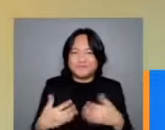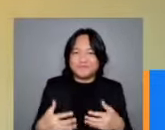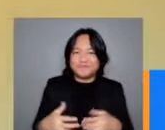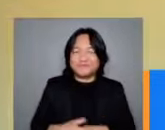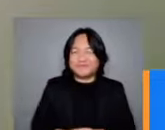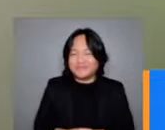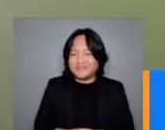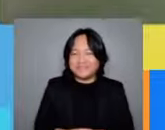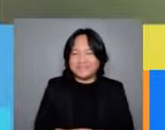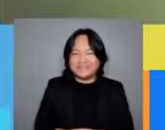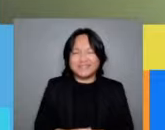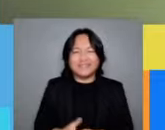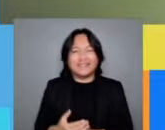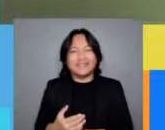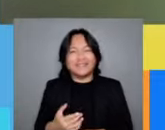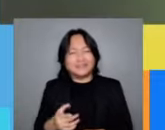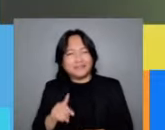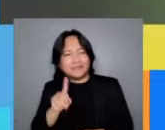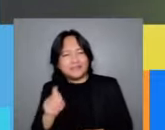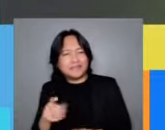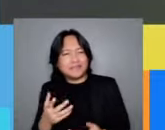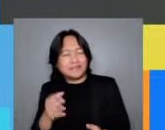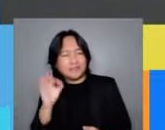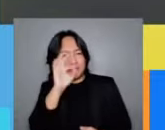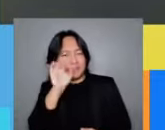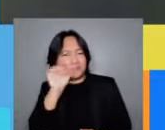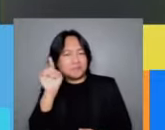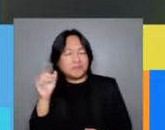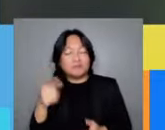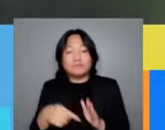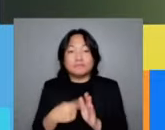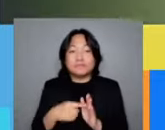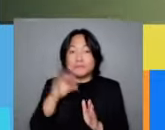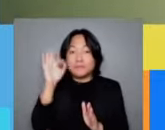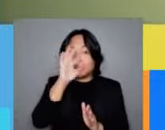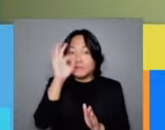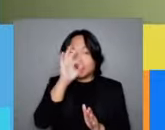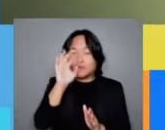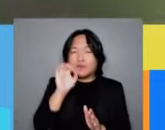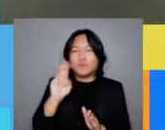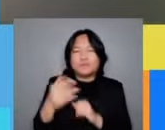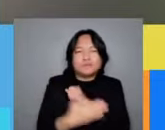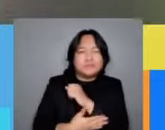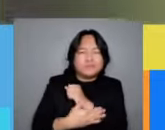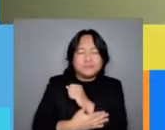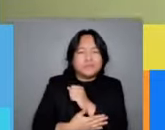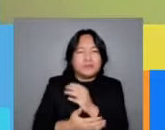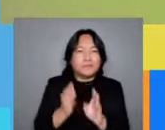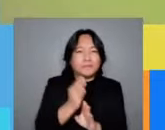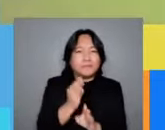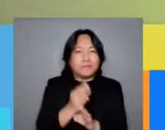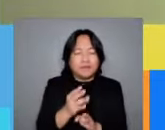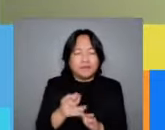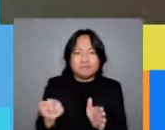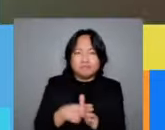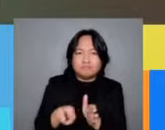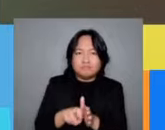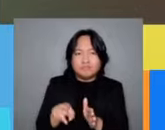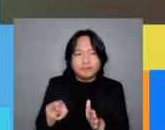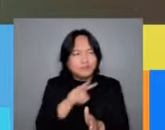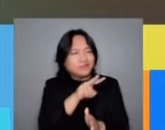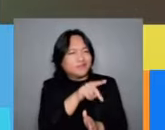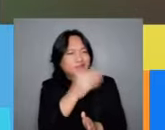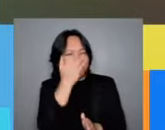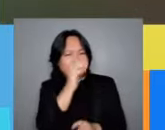Minsan yung mga Pilipino na sumasakay sa akin, yung mga tourists. And then nakikita, That's Spencer. Spencer, ano ginagawa mo dito? Sabi ko,